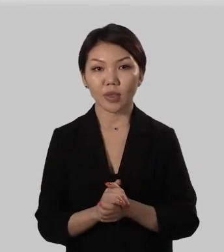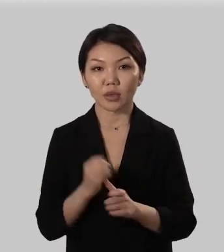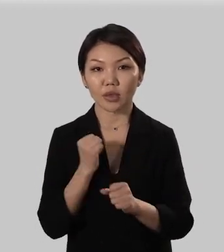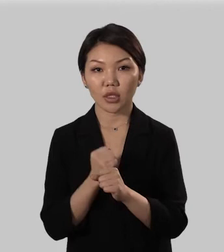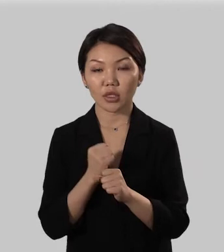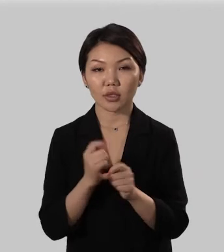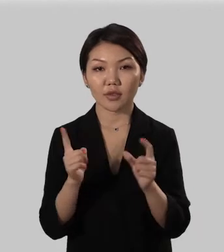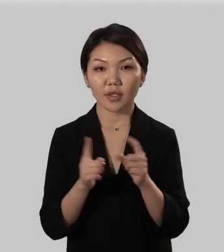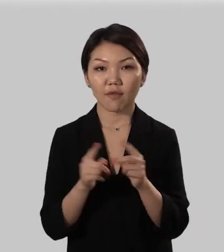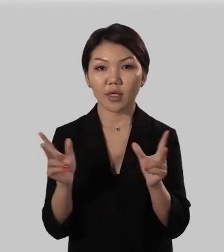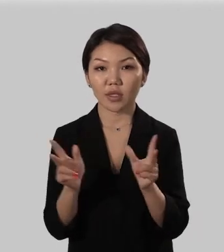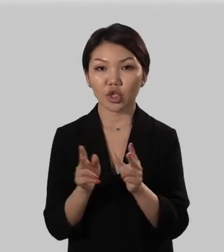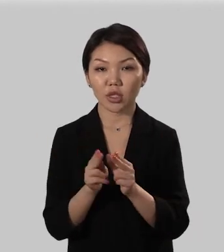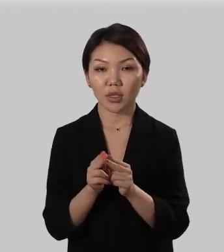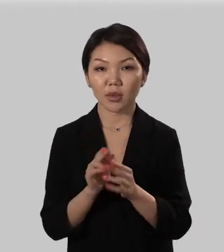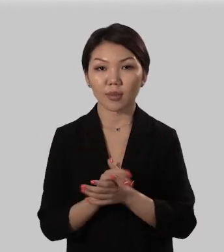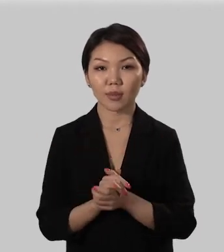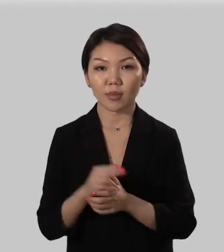составьте словосочетания